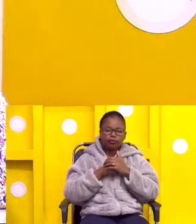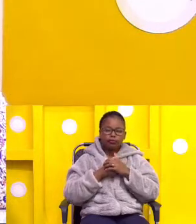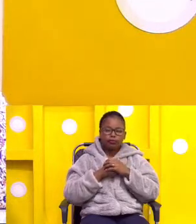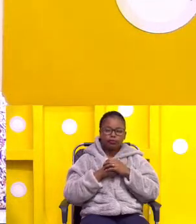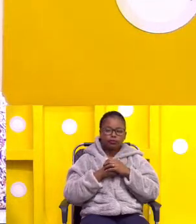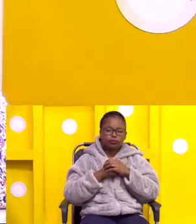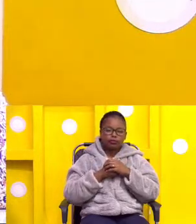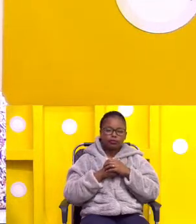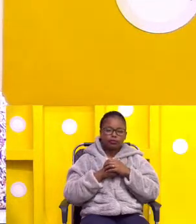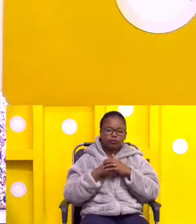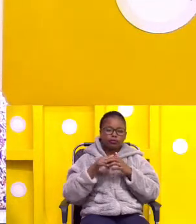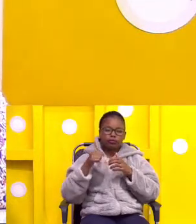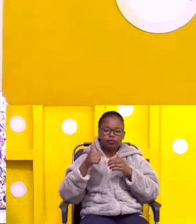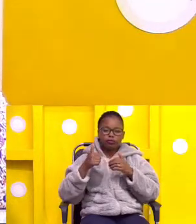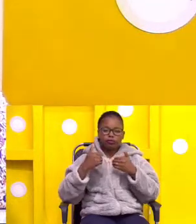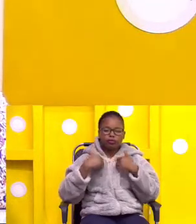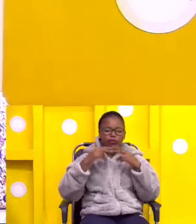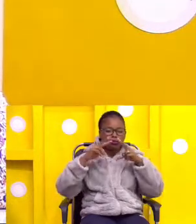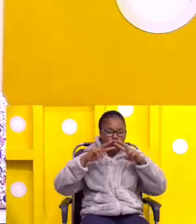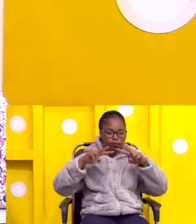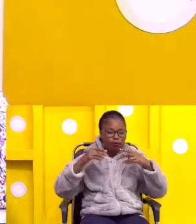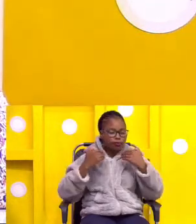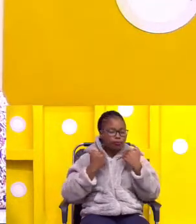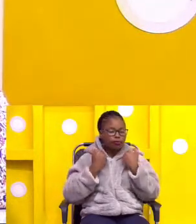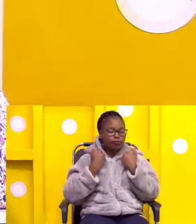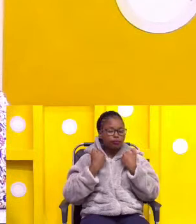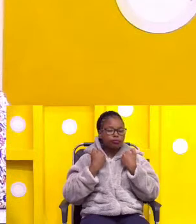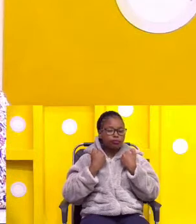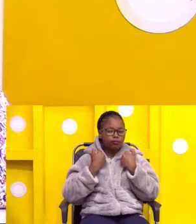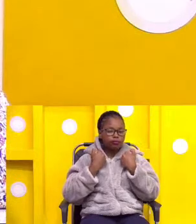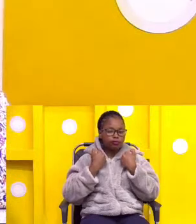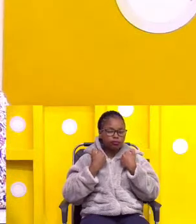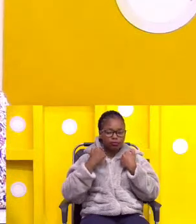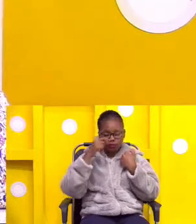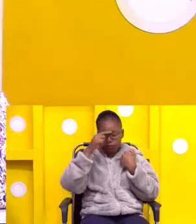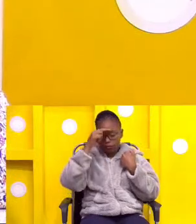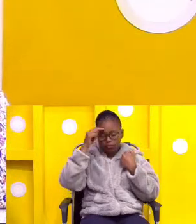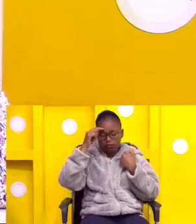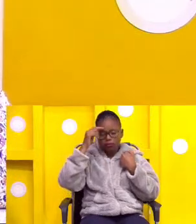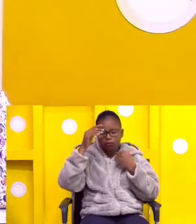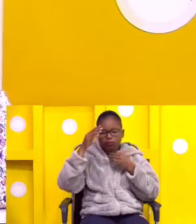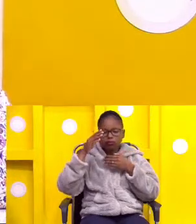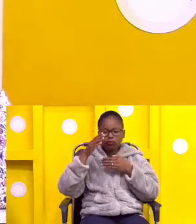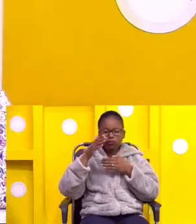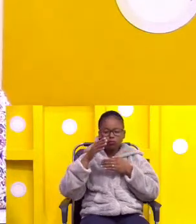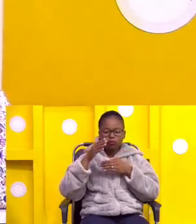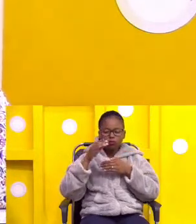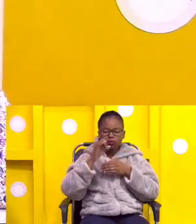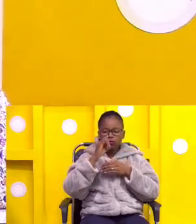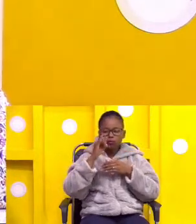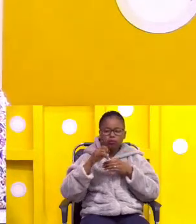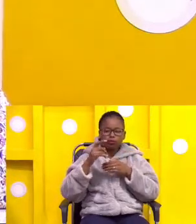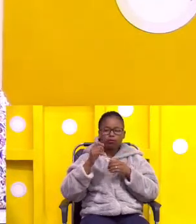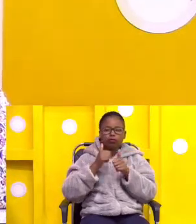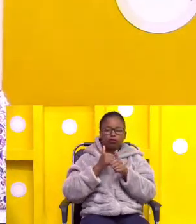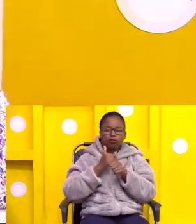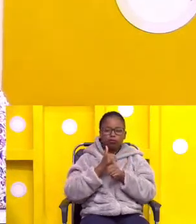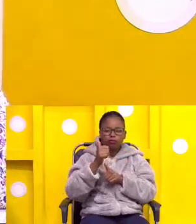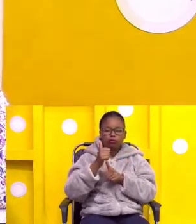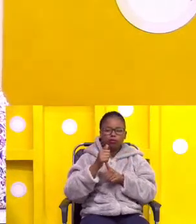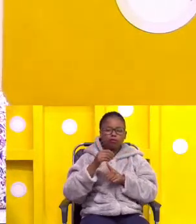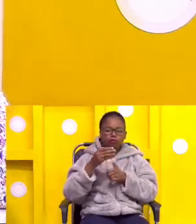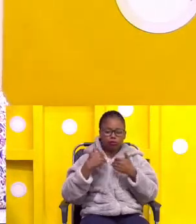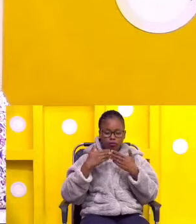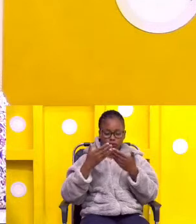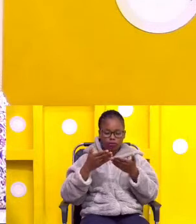Agiri wana matige kwa manadhayo. Todo ngai siyao ni siya gagete. Weniwe murume. Idwe